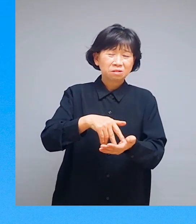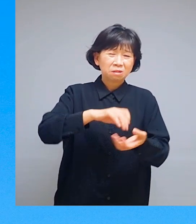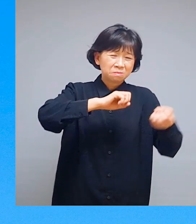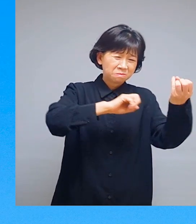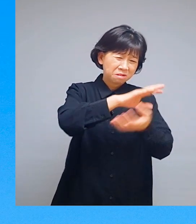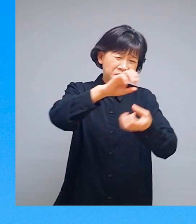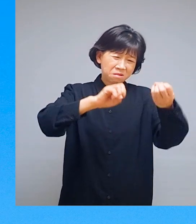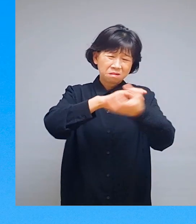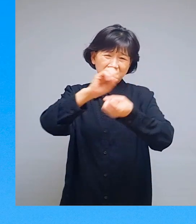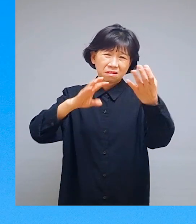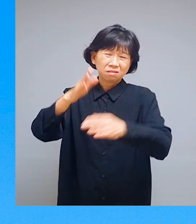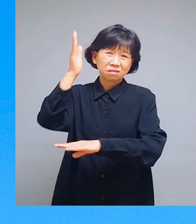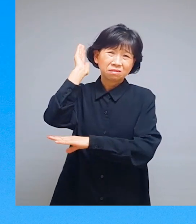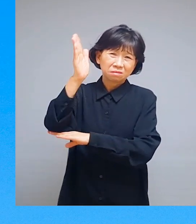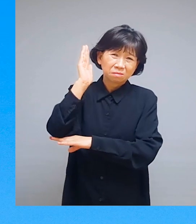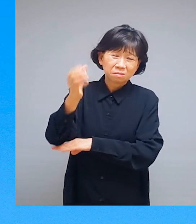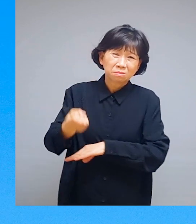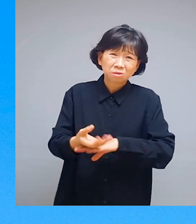만만치 않지요.